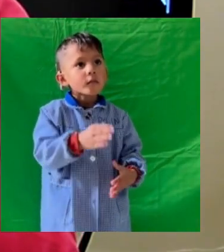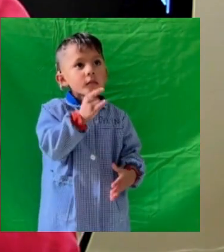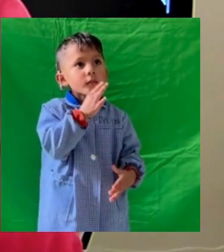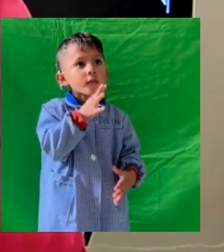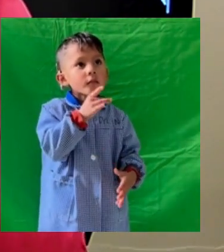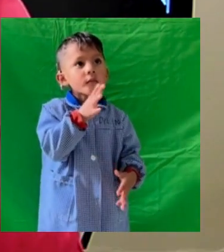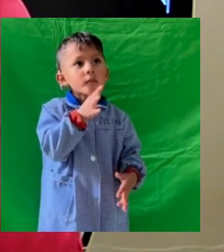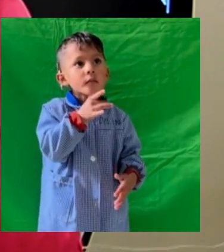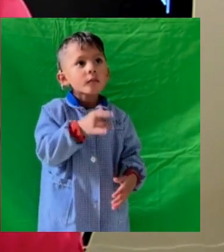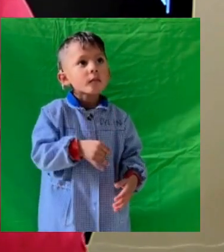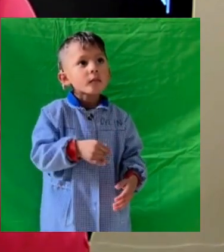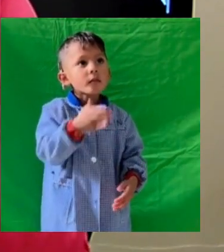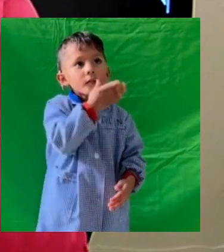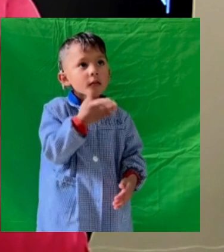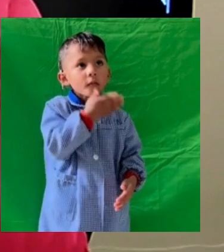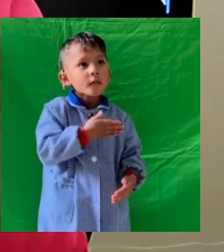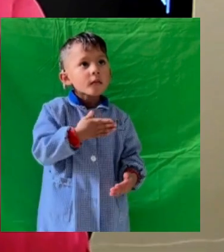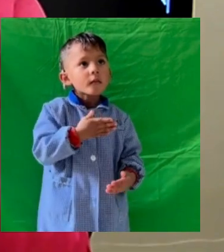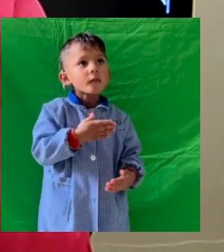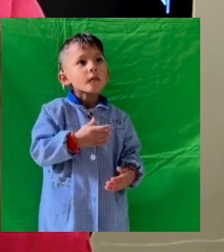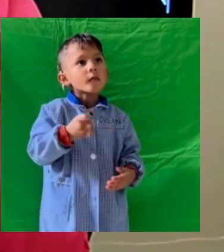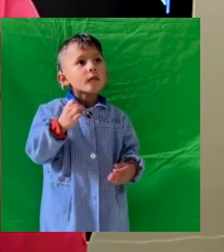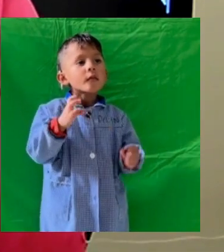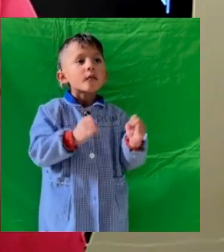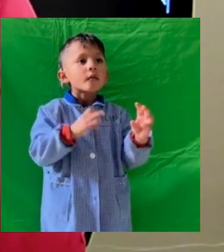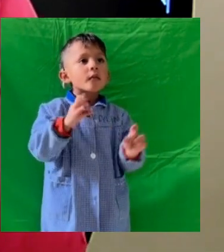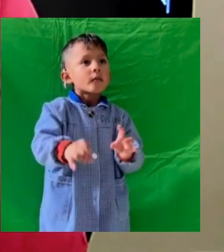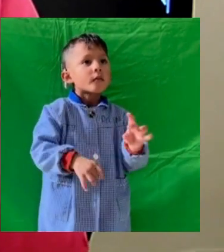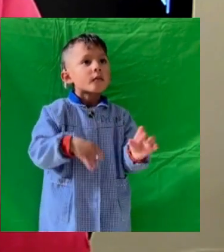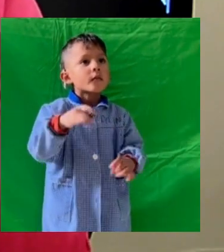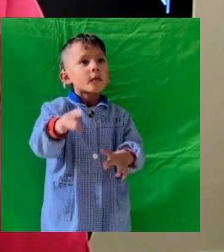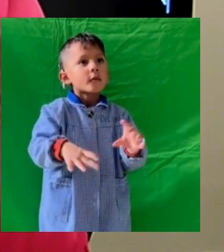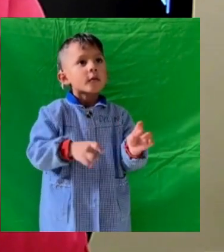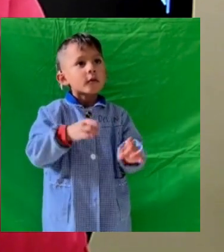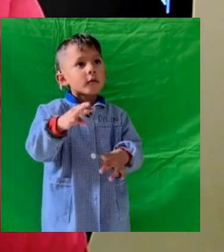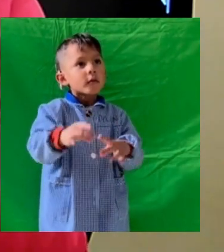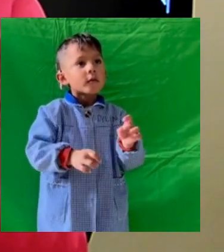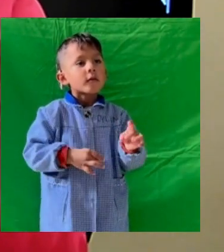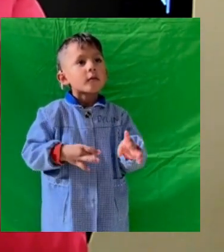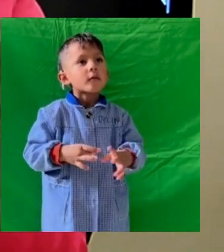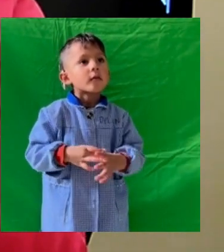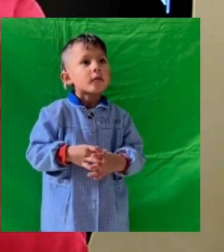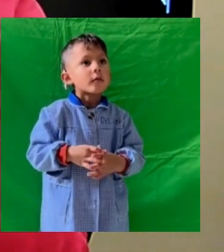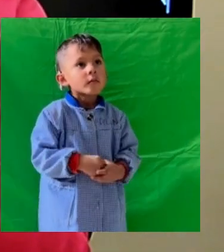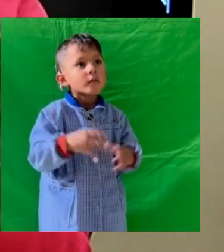aholkuagatik. Bai, orain eskolako jarduera.